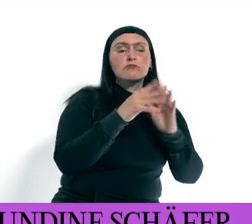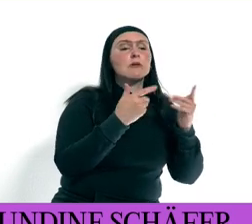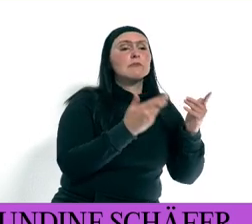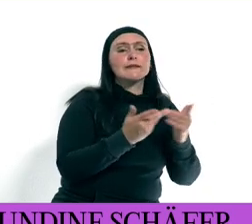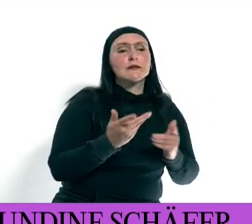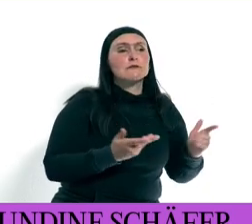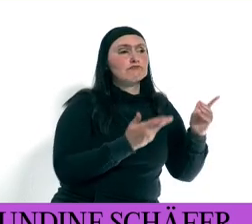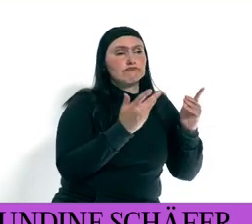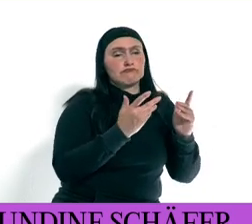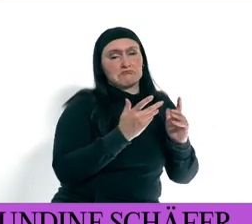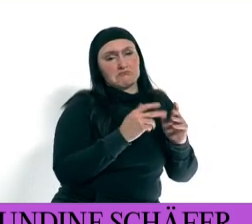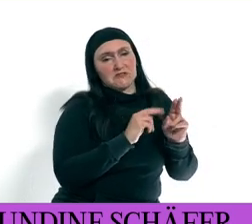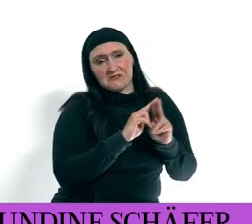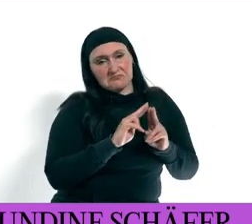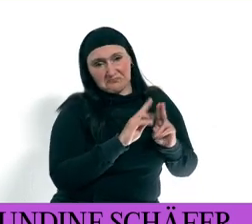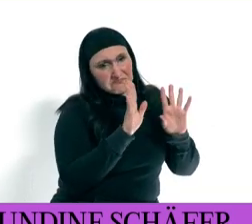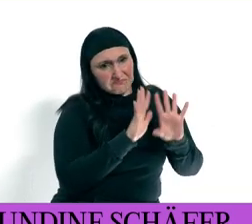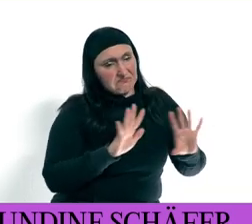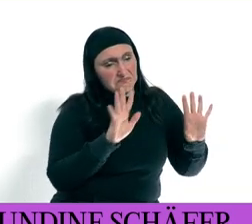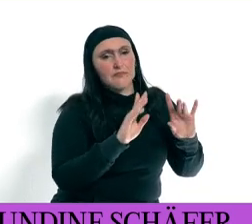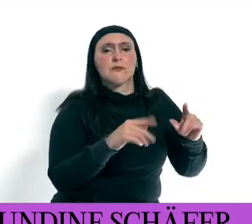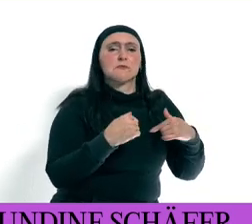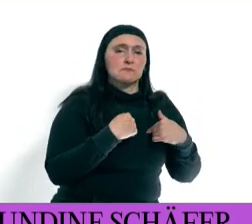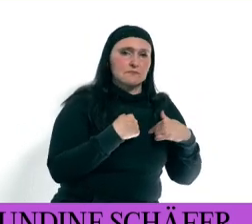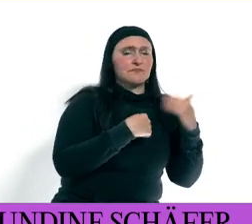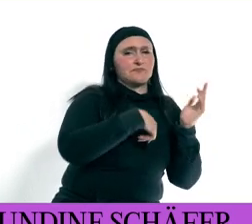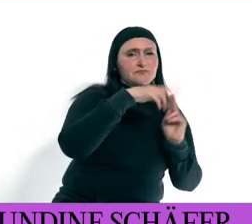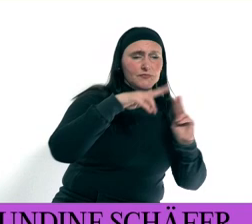Das ist ja auch das, was die Leute an Brito mögen.